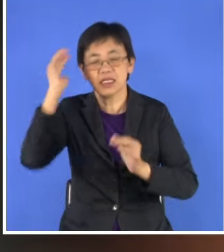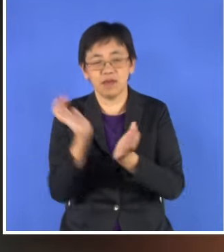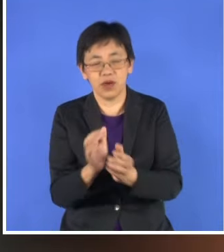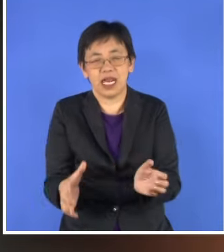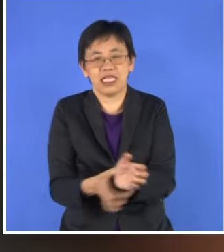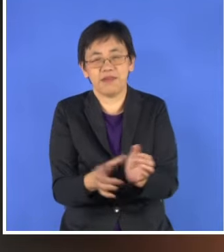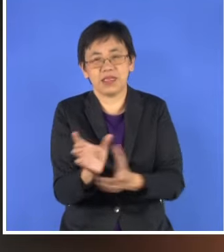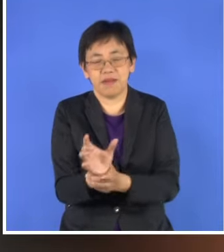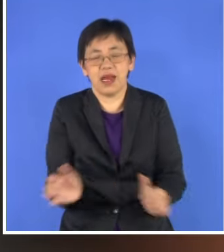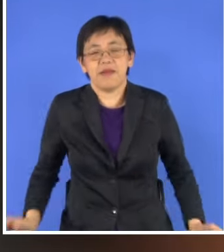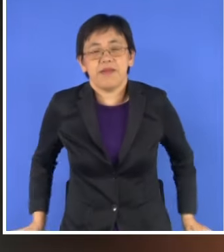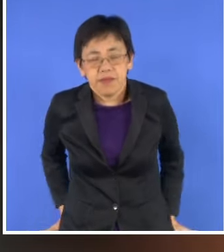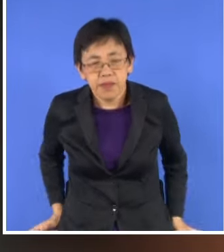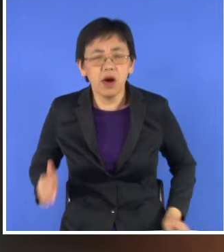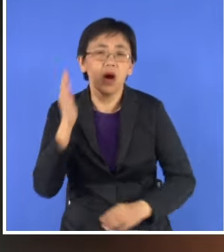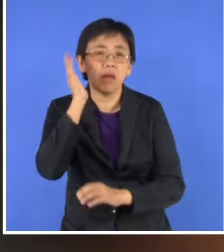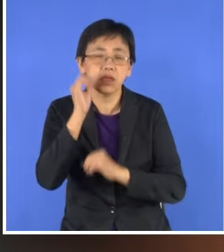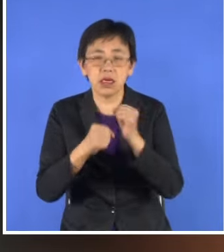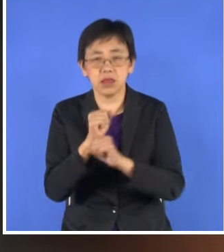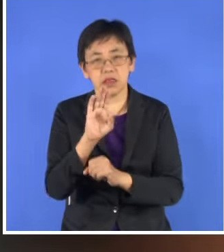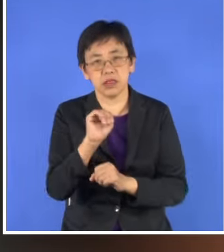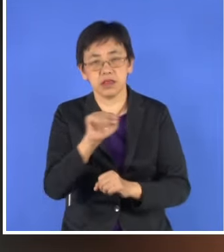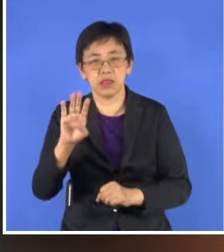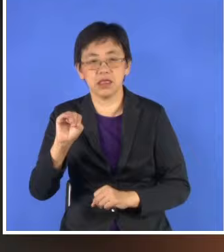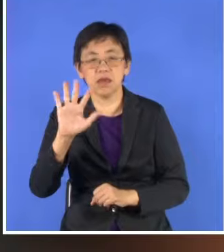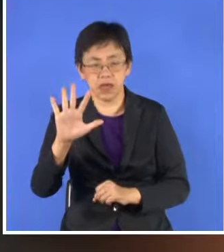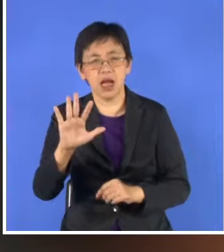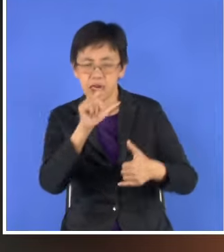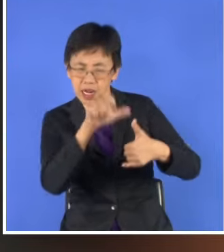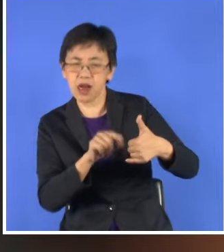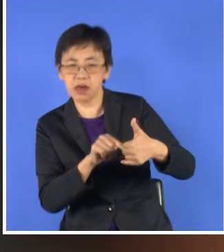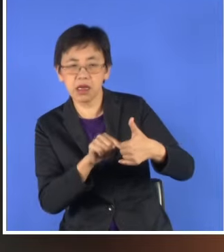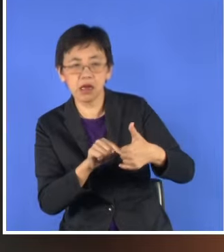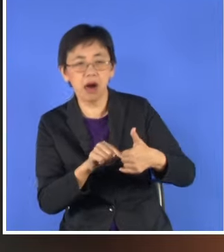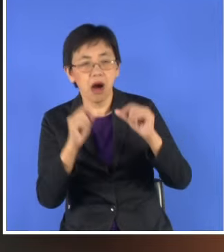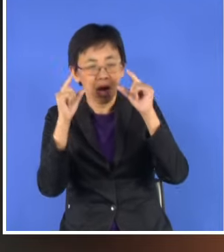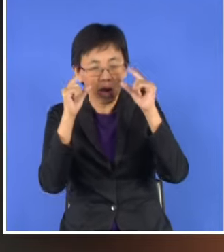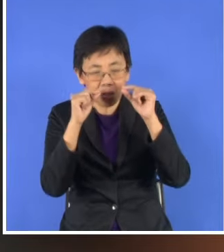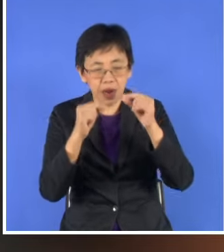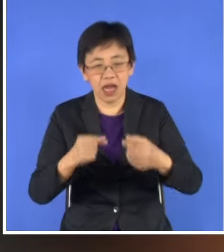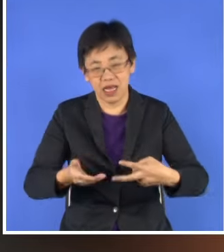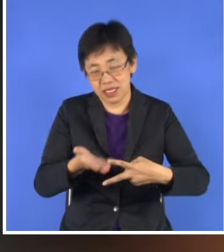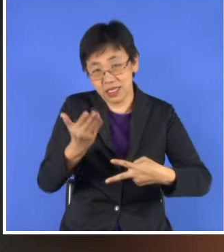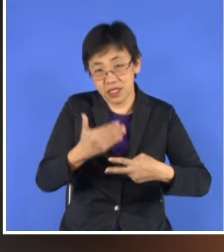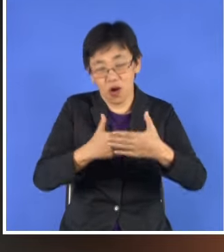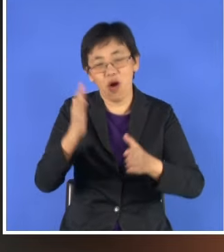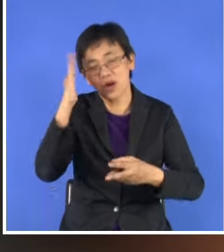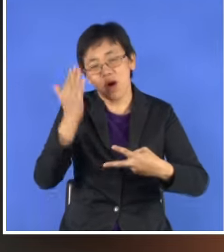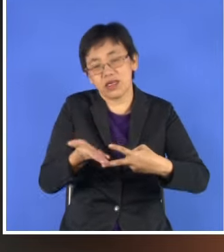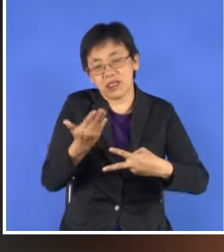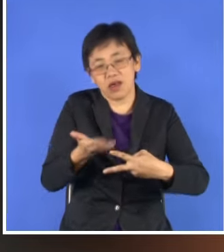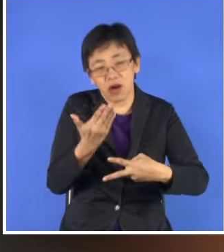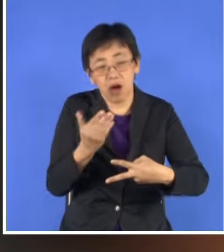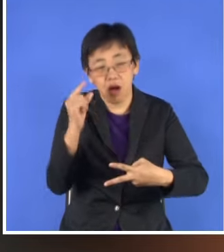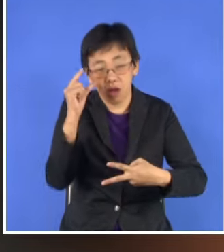นะชายคนนี้อายุประมาณ 40-45ปีเห็นจะได้นะคะหลับไหลอยู่บนห้องพักชั้น 2ของโกดังร้างยังงัวเงีย